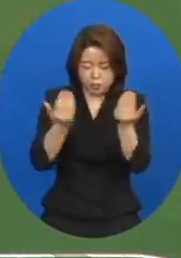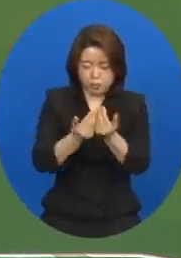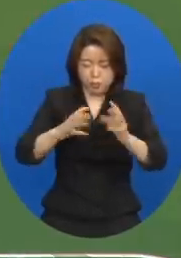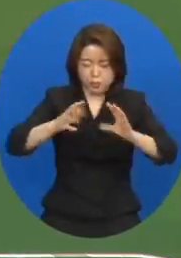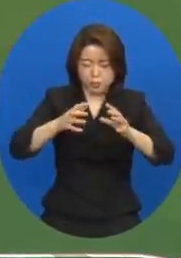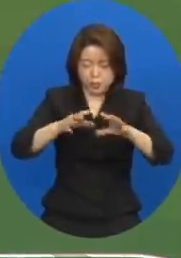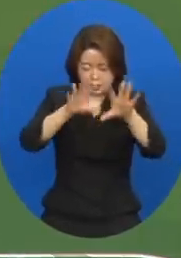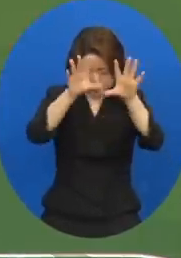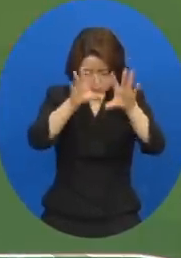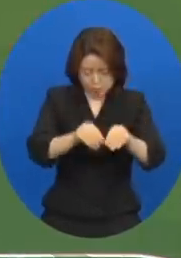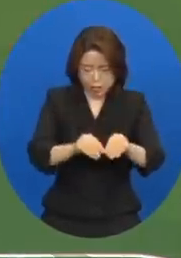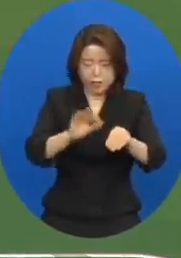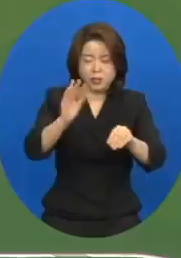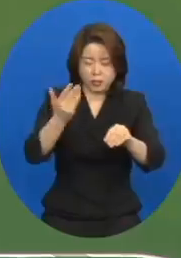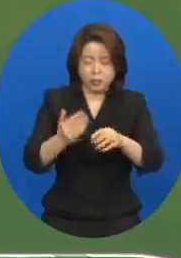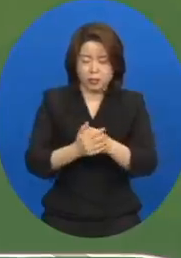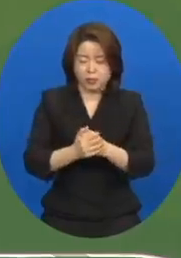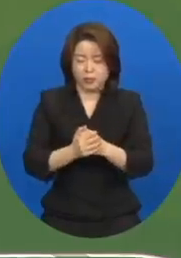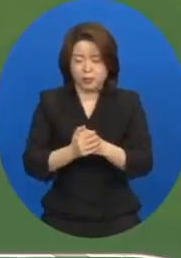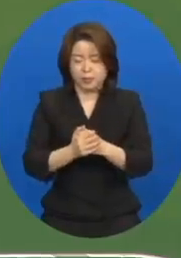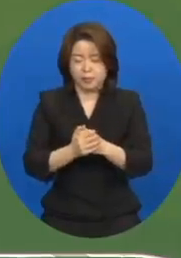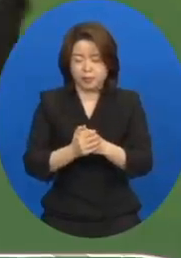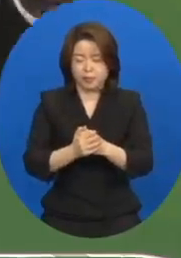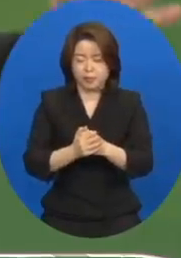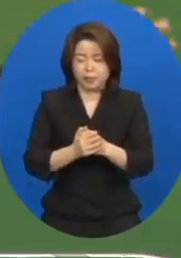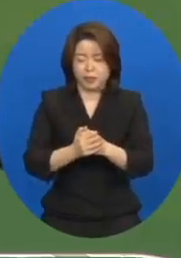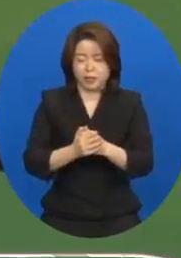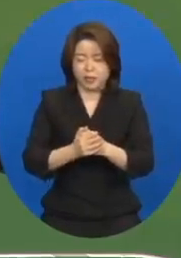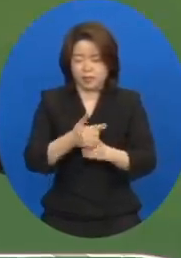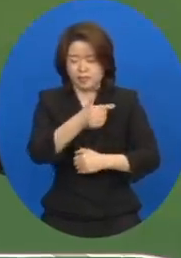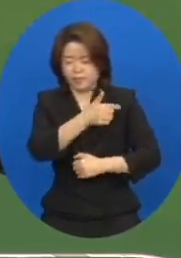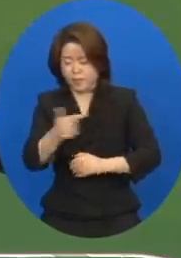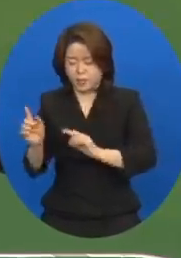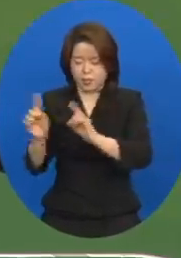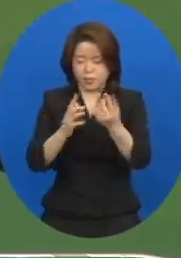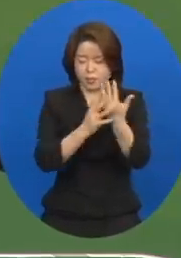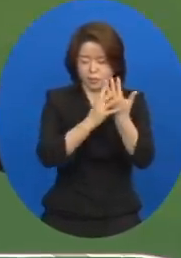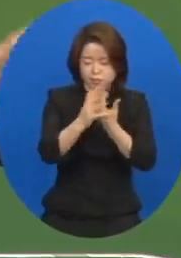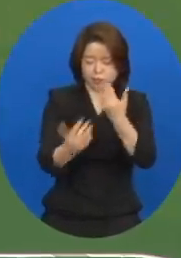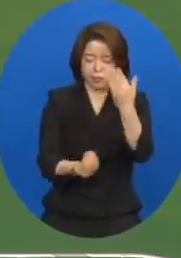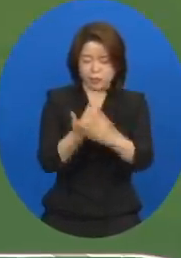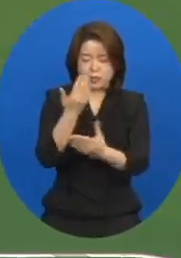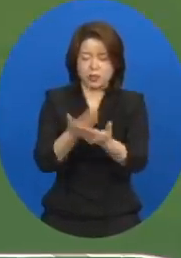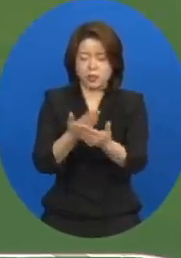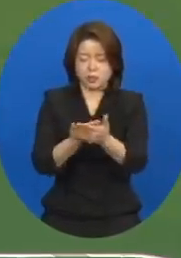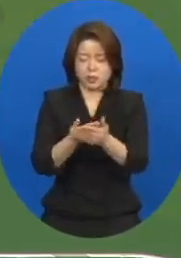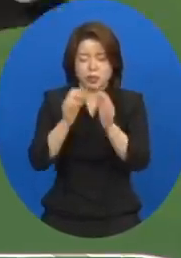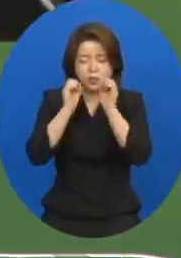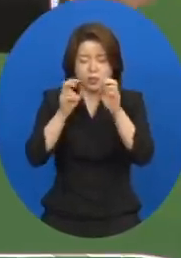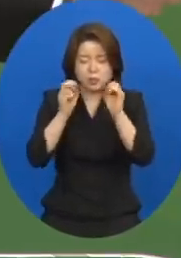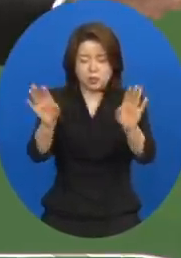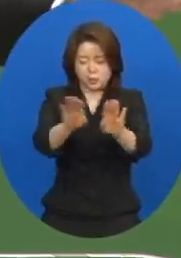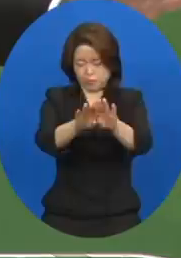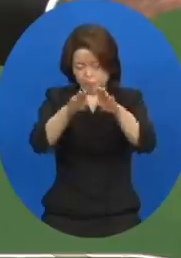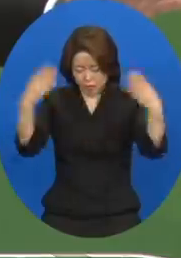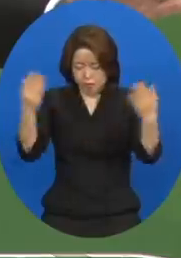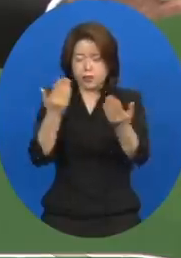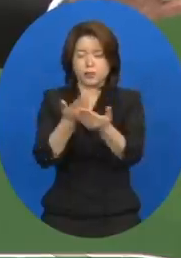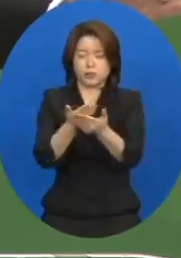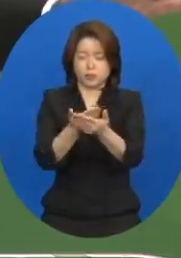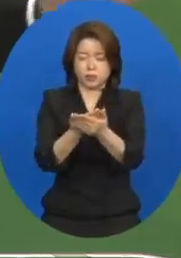나라에서 이제 종식이 되고 그리고 대부흥이 일어나게 하소서. 선교의 문도 활짝 열리게